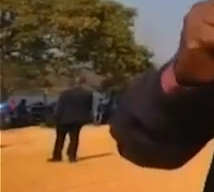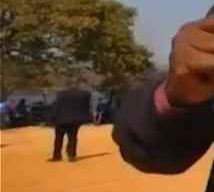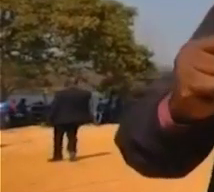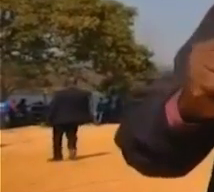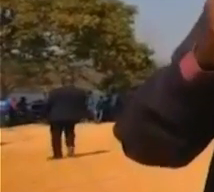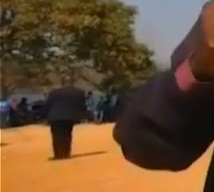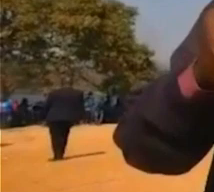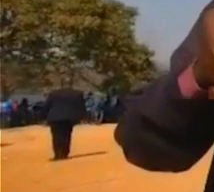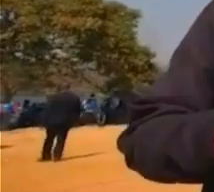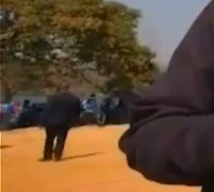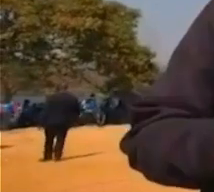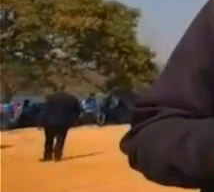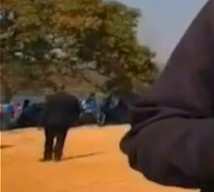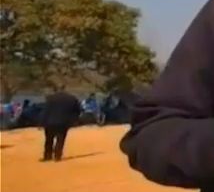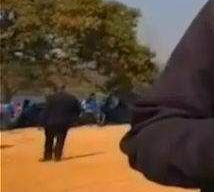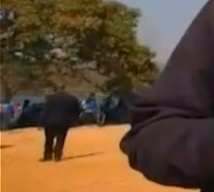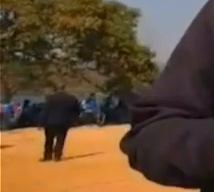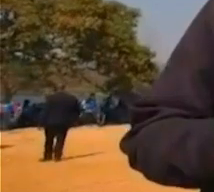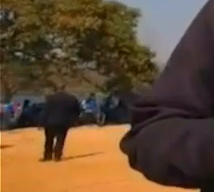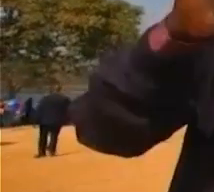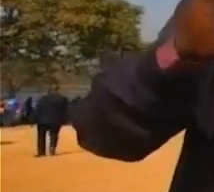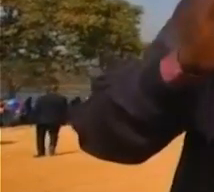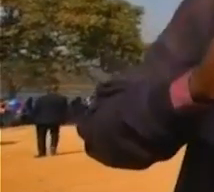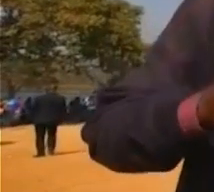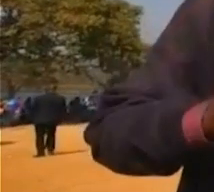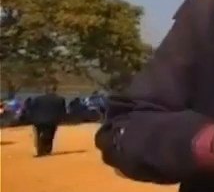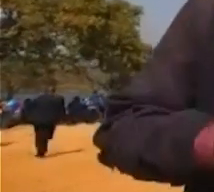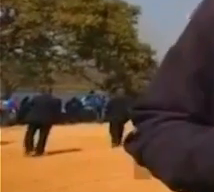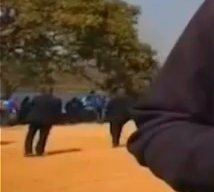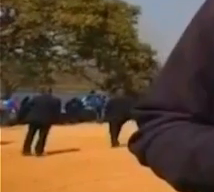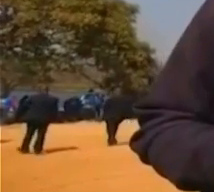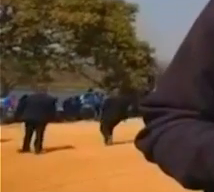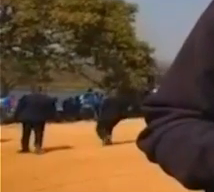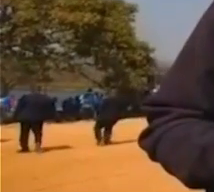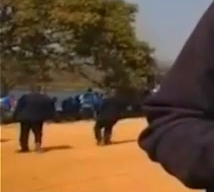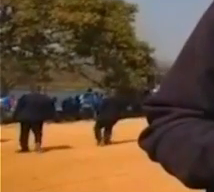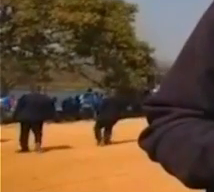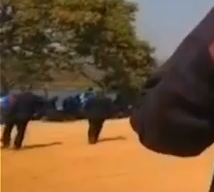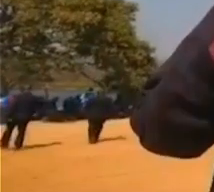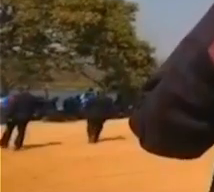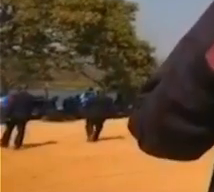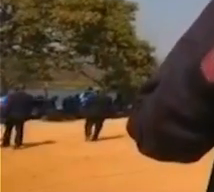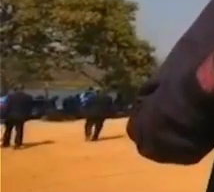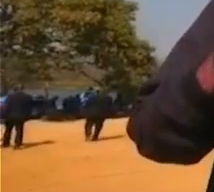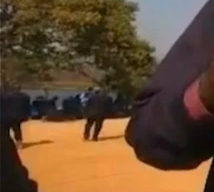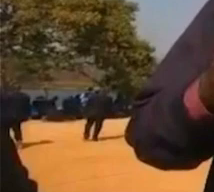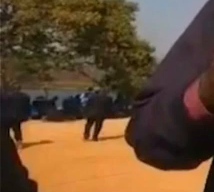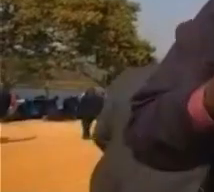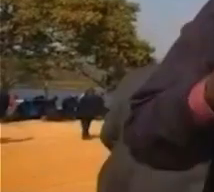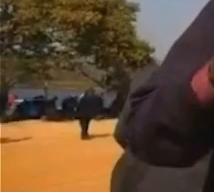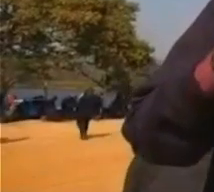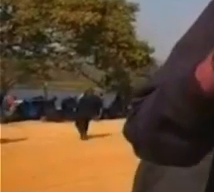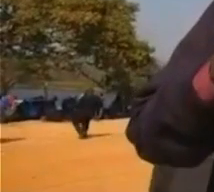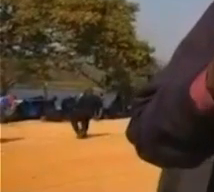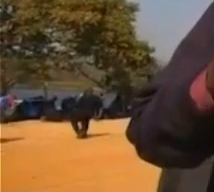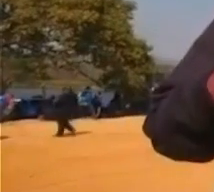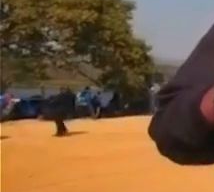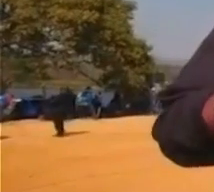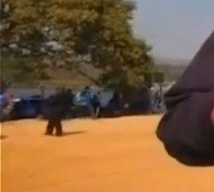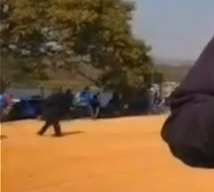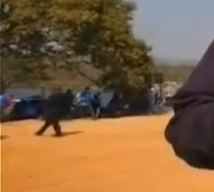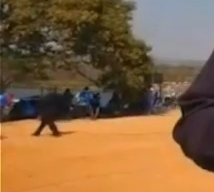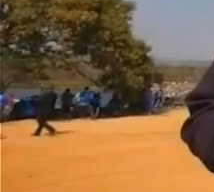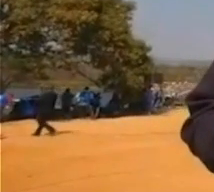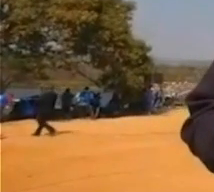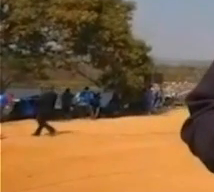nous venons de réitérer M. Kagame au lieu de chercher